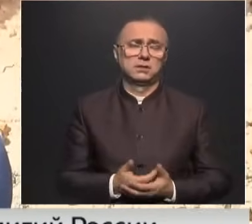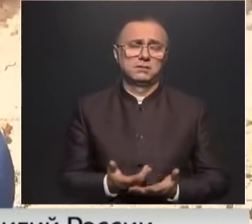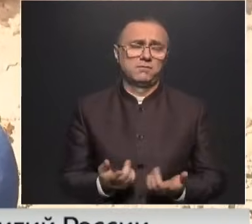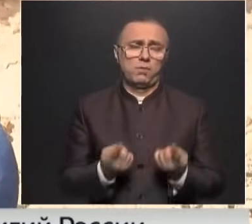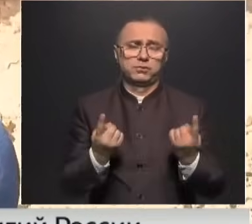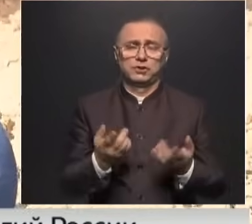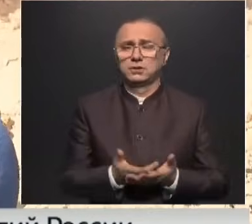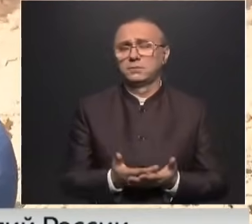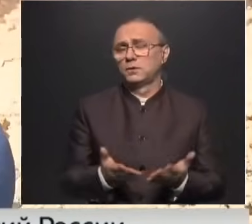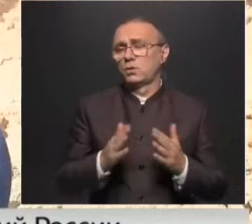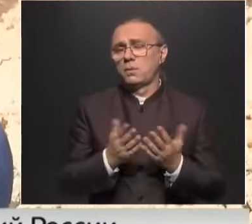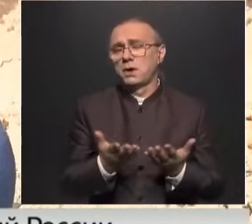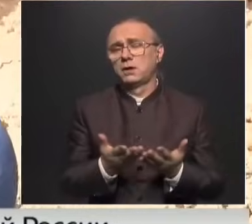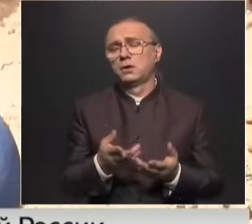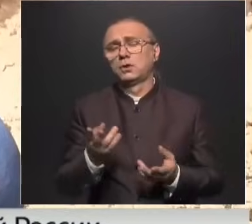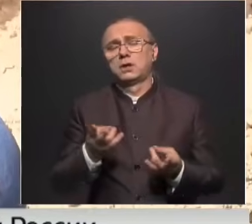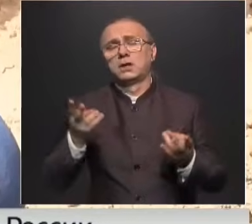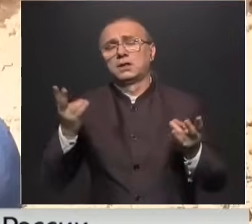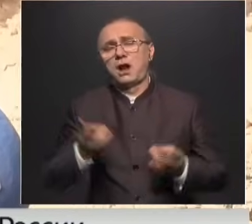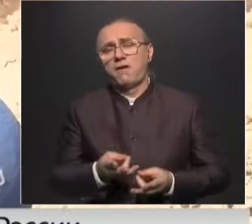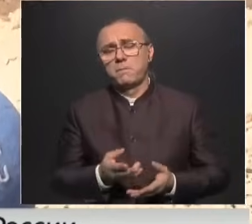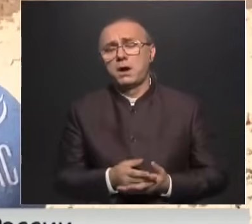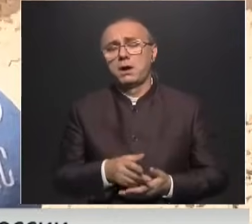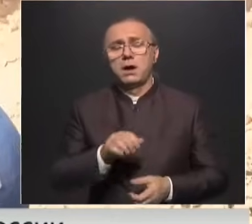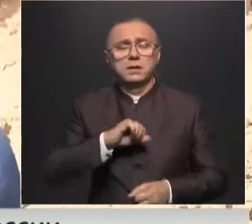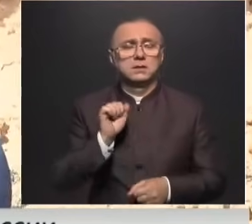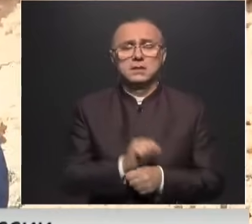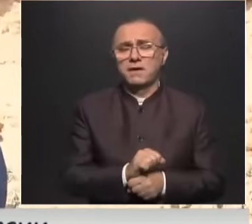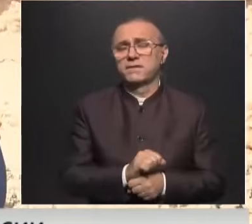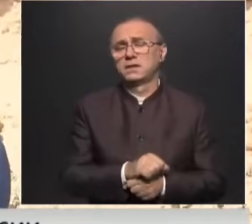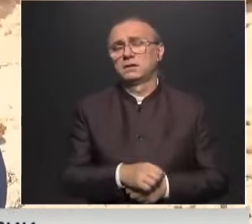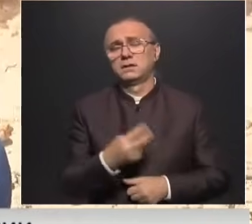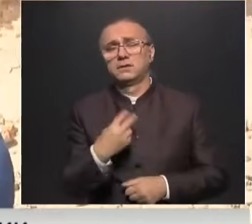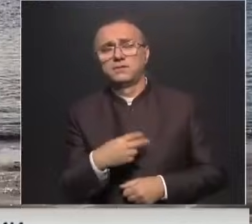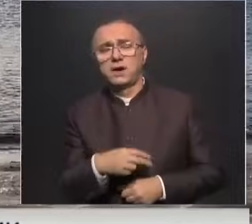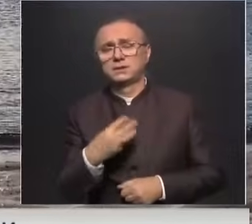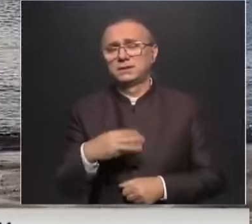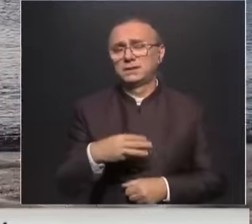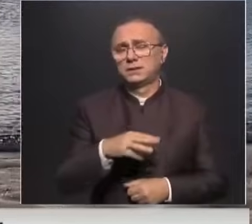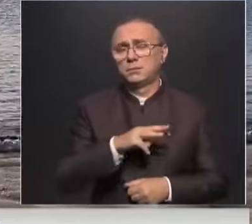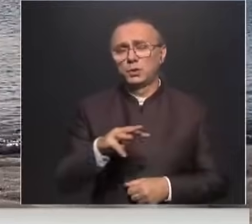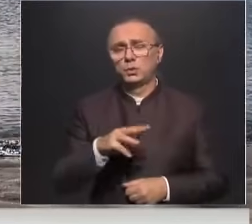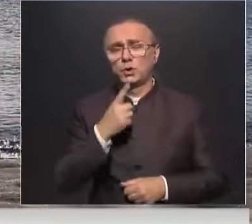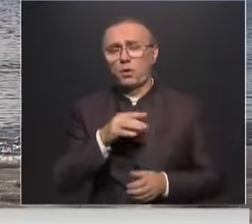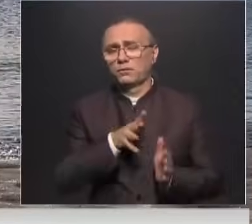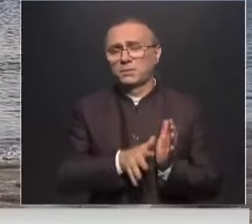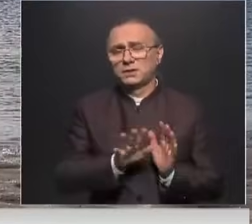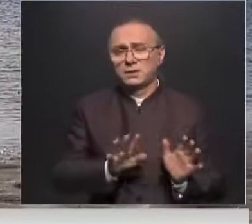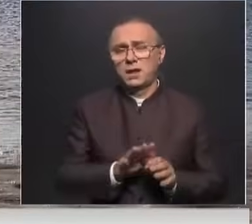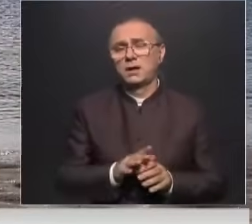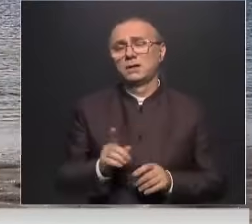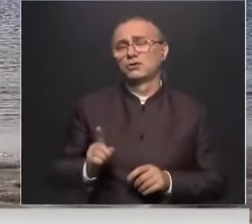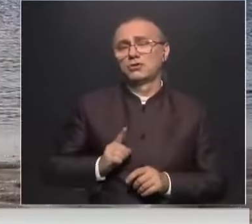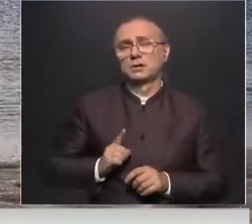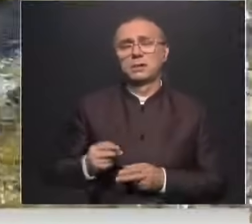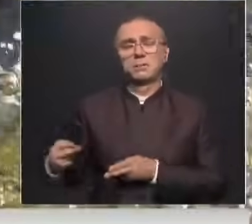с электроинструментом серьезно травмировался, хотя бы кровь остановить 20-30 минут, продержаться до приезда скорой помощи. Крымский полуостров исторически был